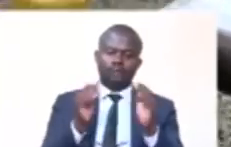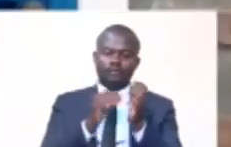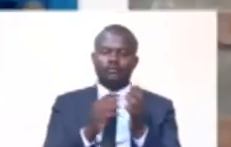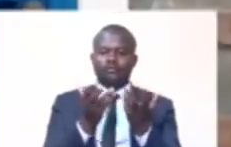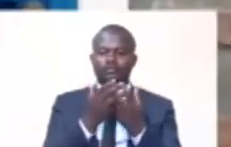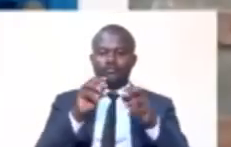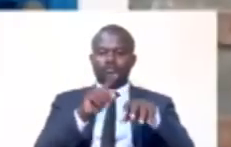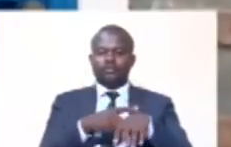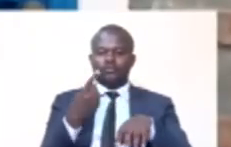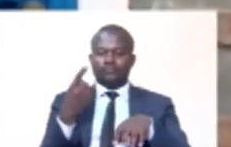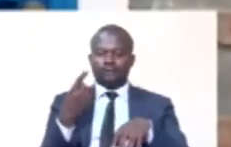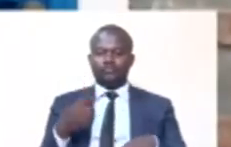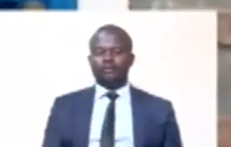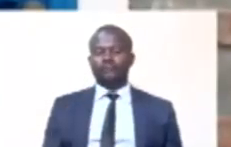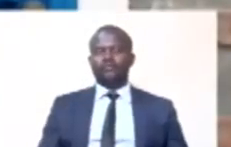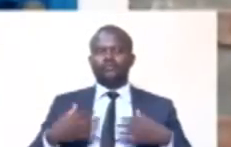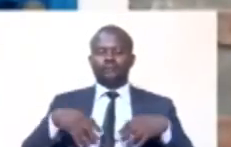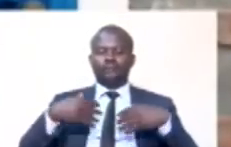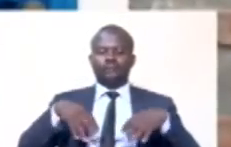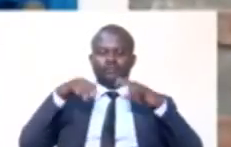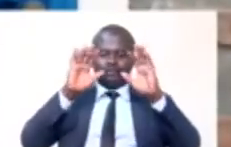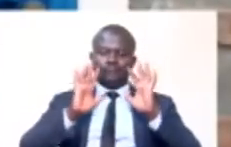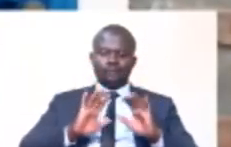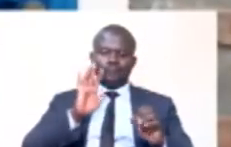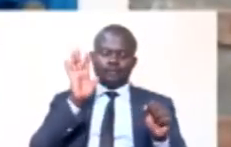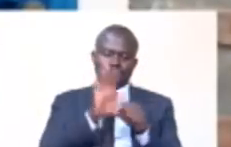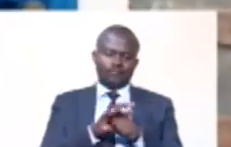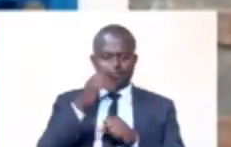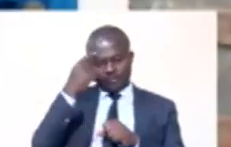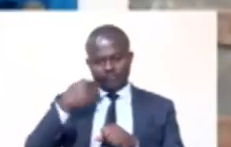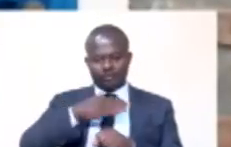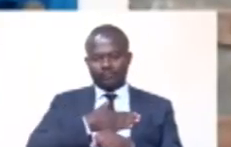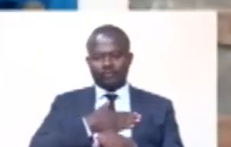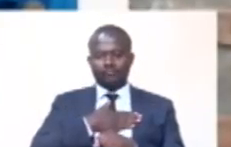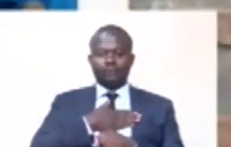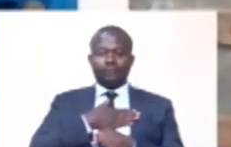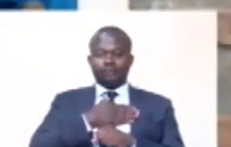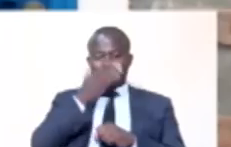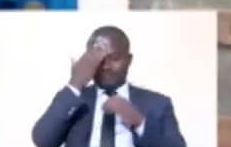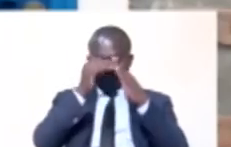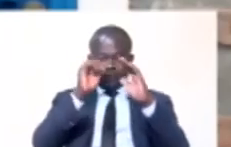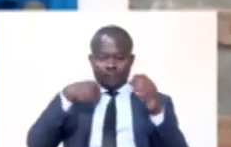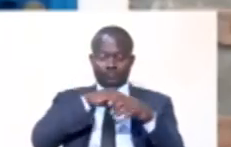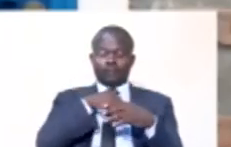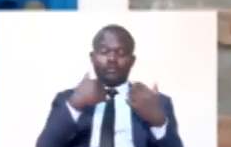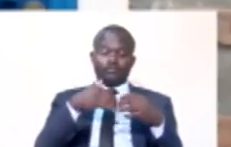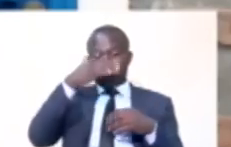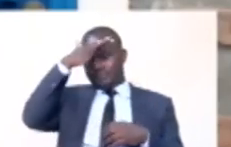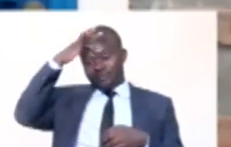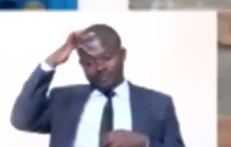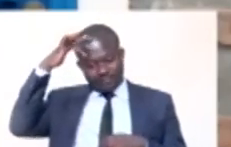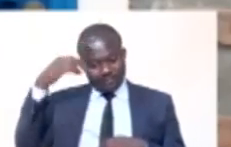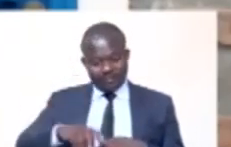igezweho. Ni igitangaza gikomeye kuri njyewe kuko rwose byari binkomeye